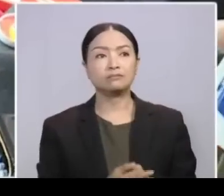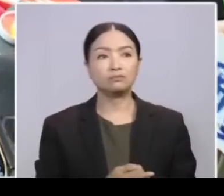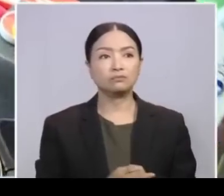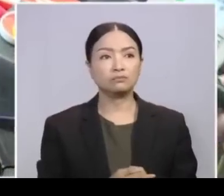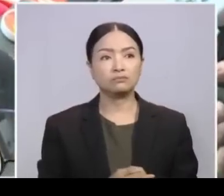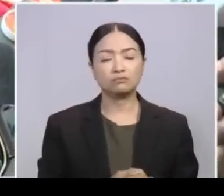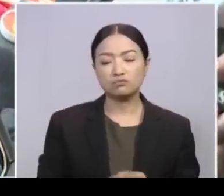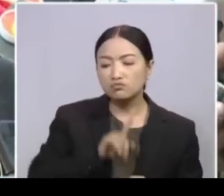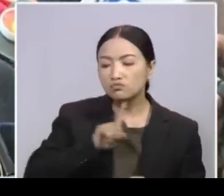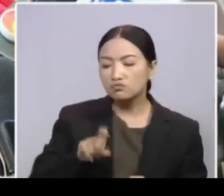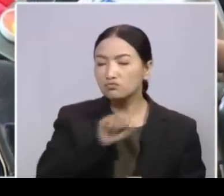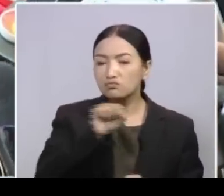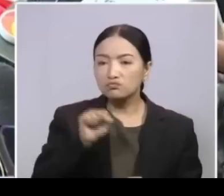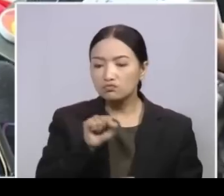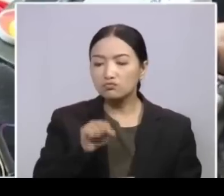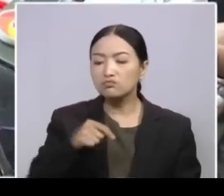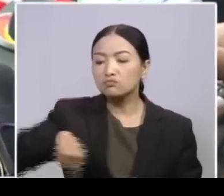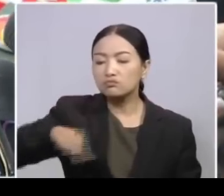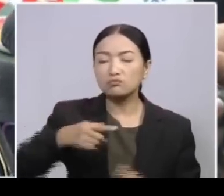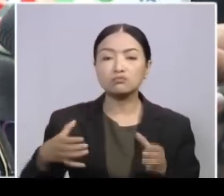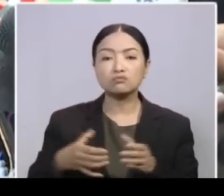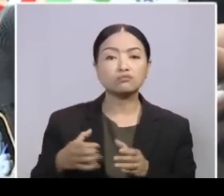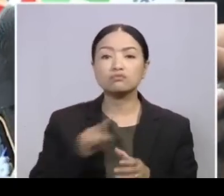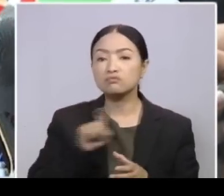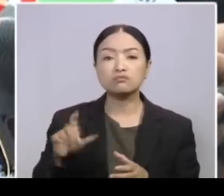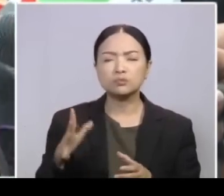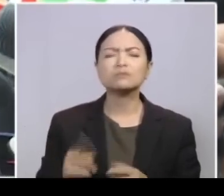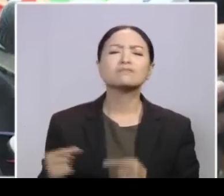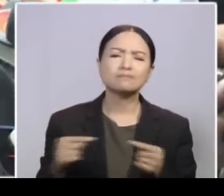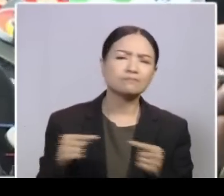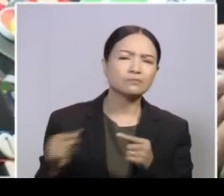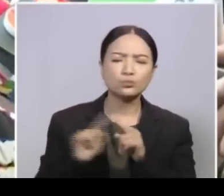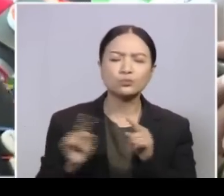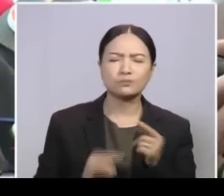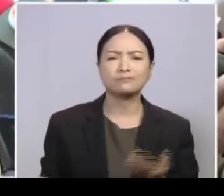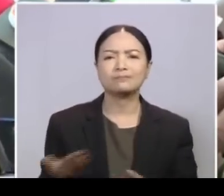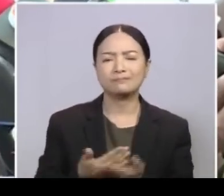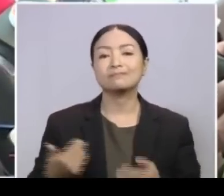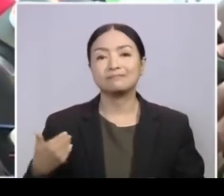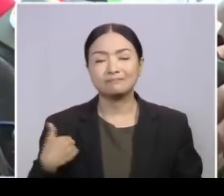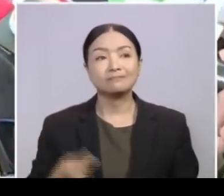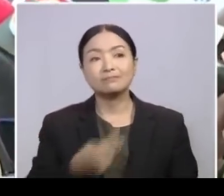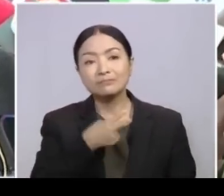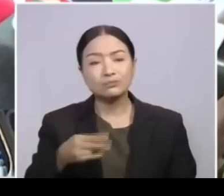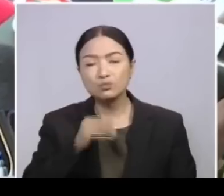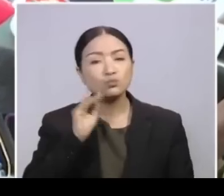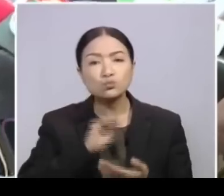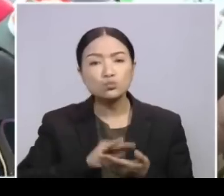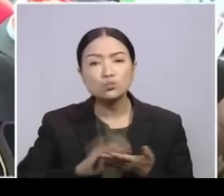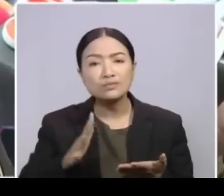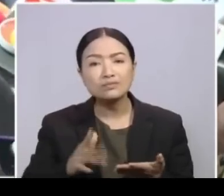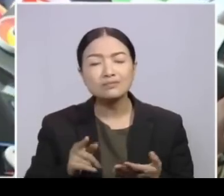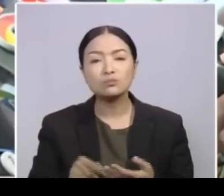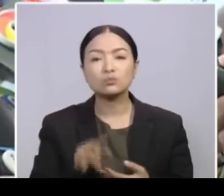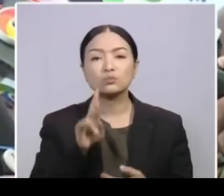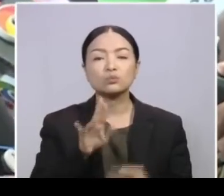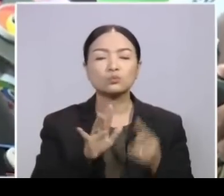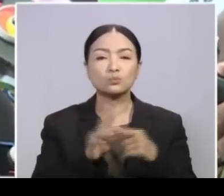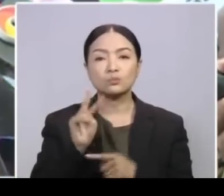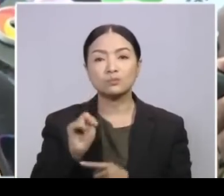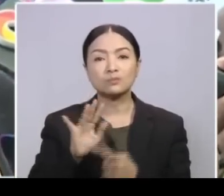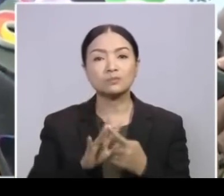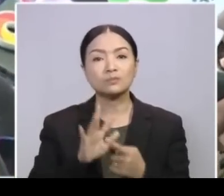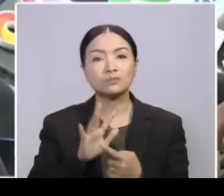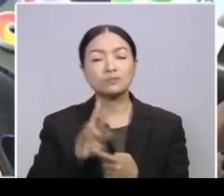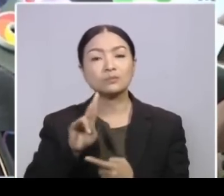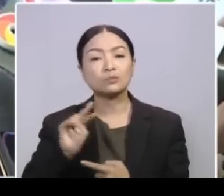ส.ในพรรคดังนั้นก็ต้องมีการถกเถียงกันแล้วก็อาจจะเป็นการใช้ภาษาที่รุนแรงไปหน่อยถ้าพาดพิงถึงพรรคการเ